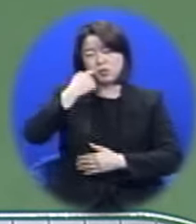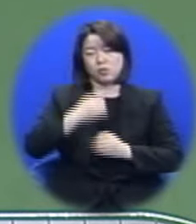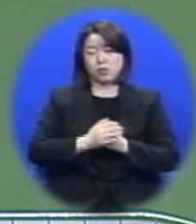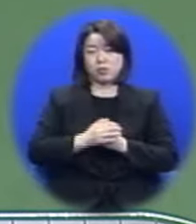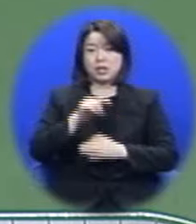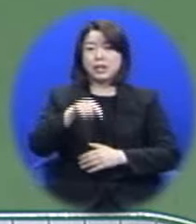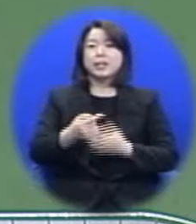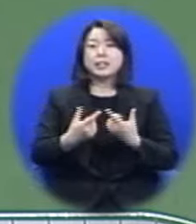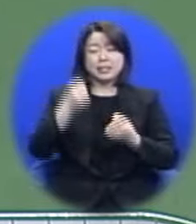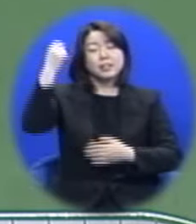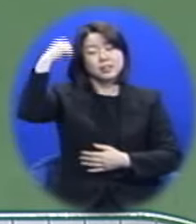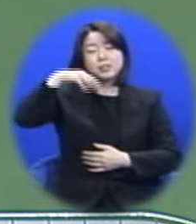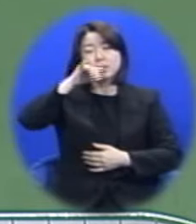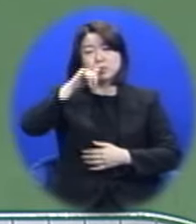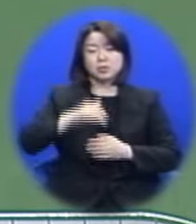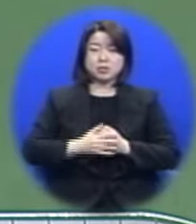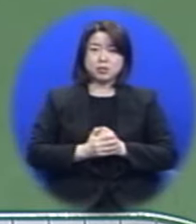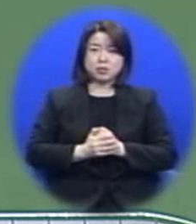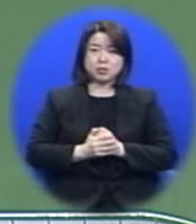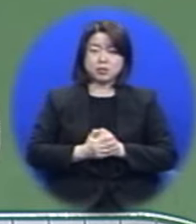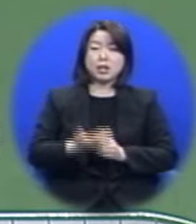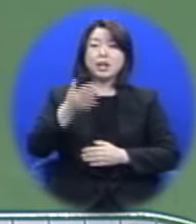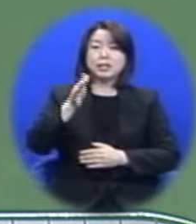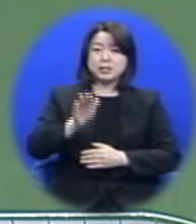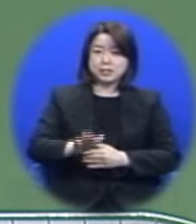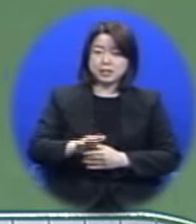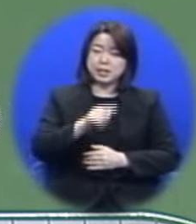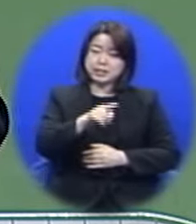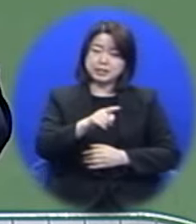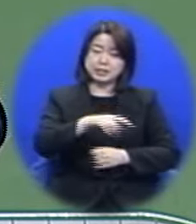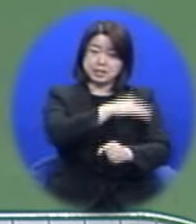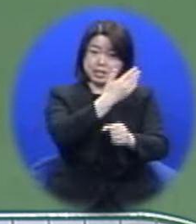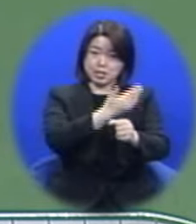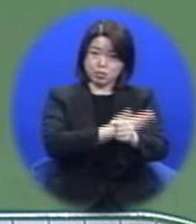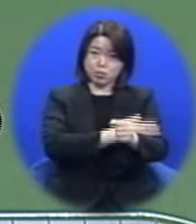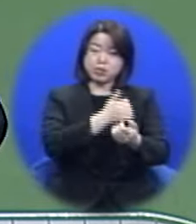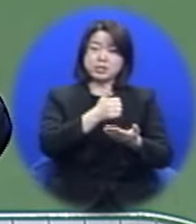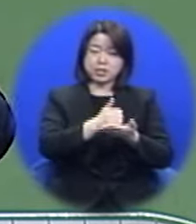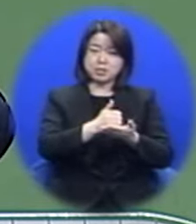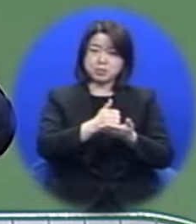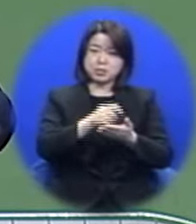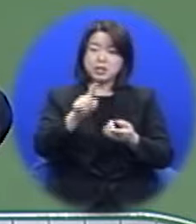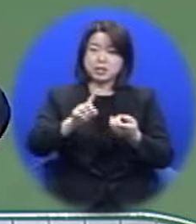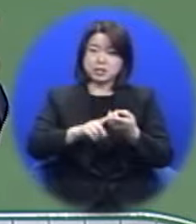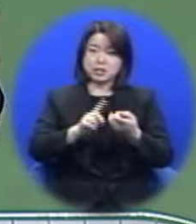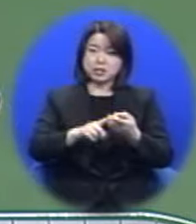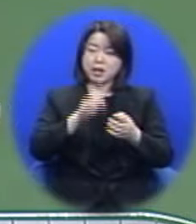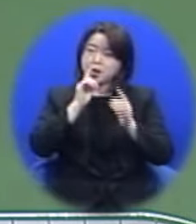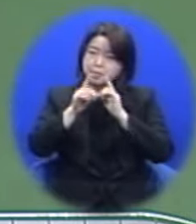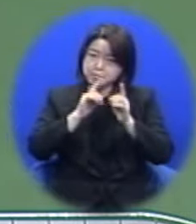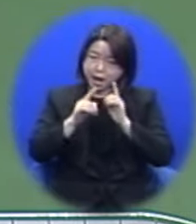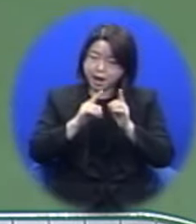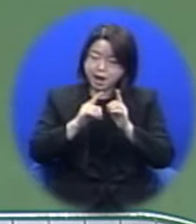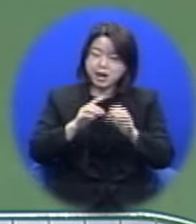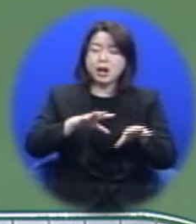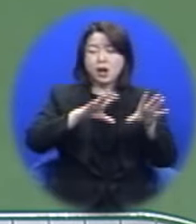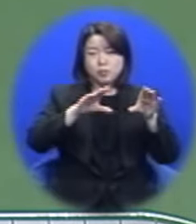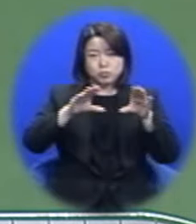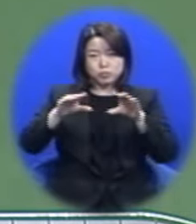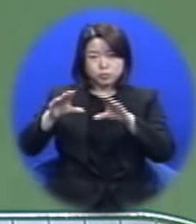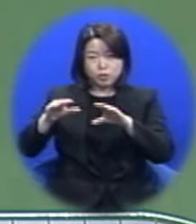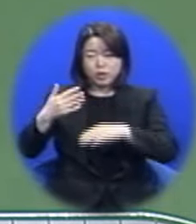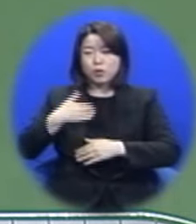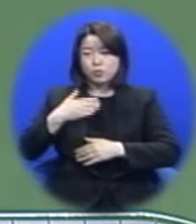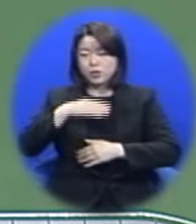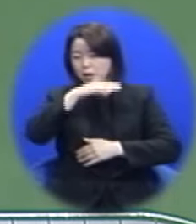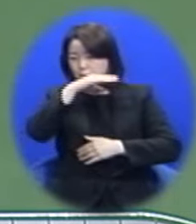그런 느낌이었어요. 그러나 그 권사님은 그런 식으로 우리를 말로 어떻든지 우리를